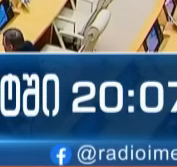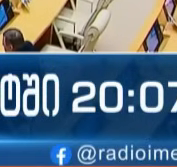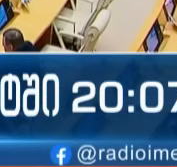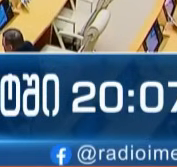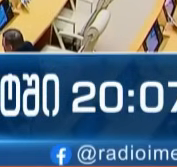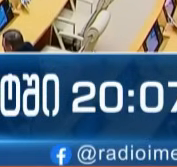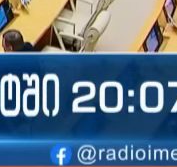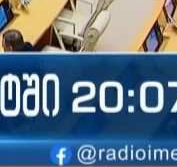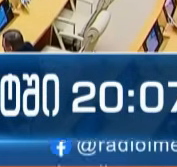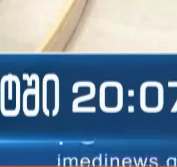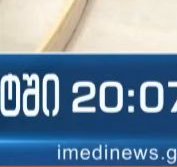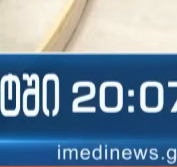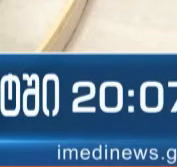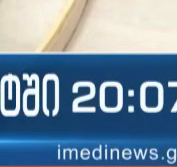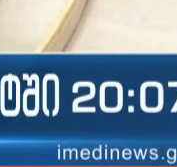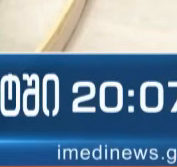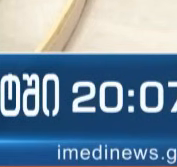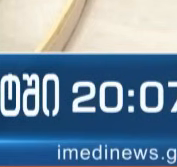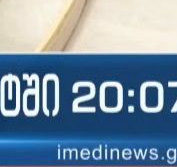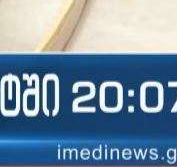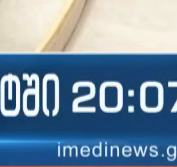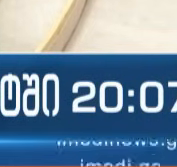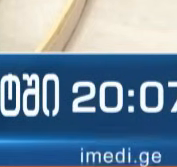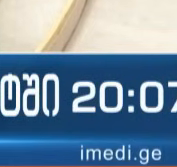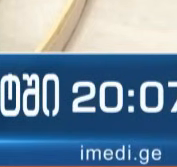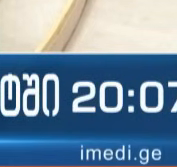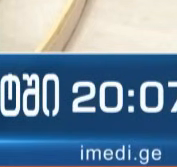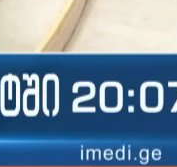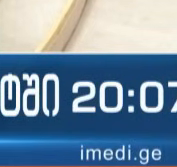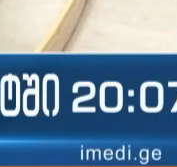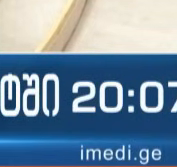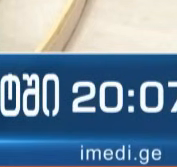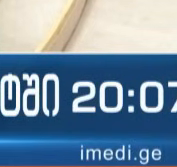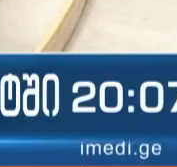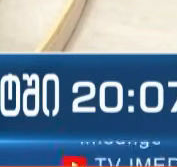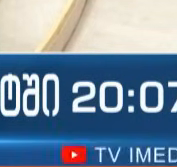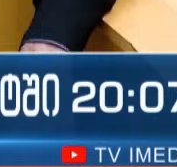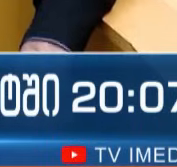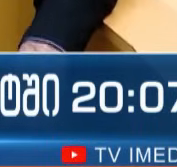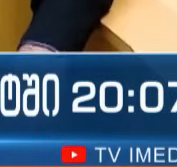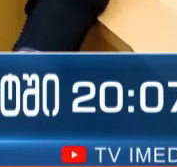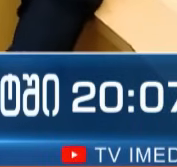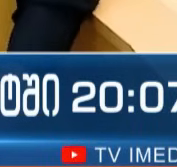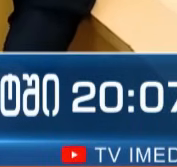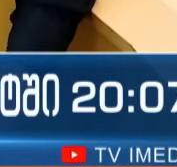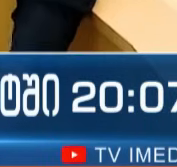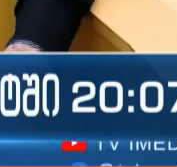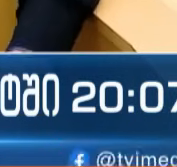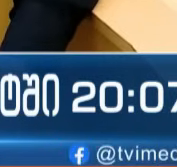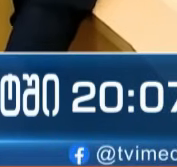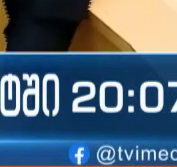kitkvas svams pasukhebs ki darbashi agharelodeba. Am droistvis ki sakanomdeblo organoshi politikuri jgup ების